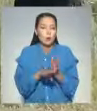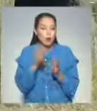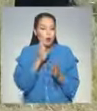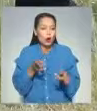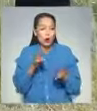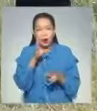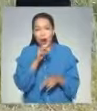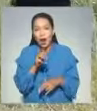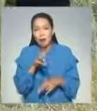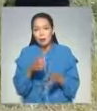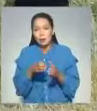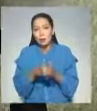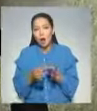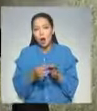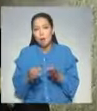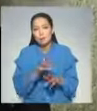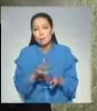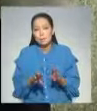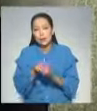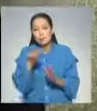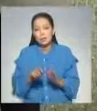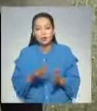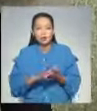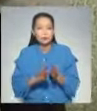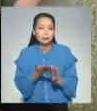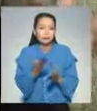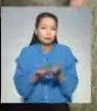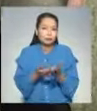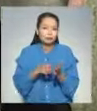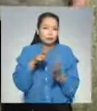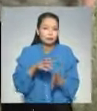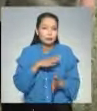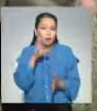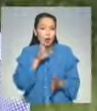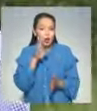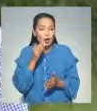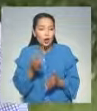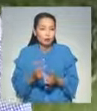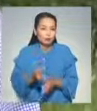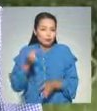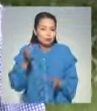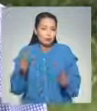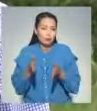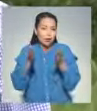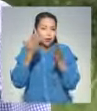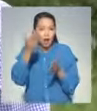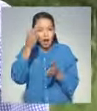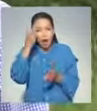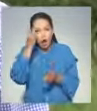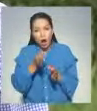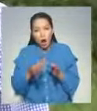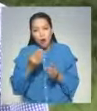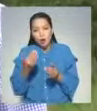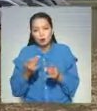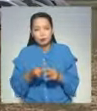үміт артқан аудандық мәслихат депутаттары жағдайды түсіндіріп, хат жолдаған. Ауыз су мұнарасын аудандық әкімдіктің балансына берсе, мәселе